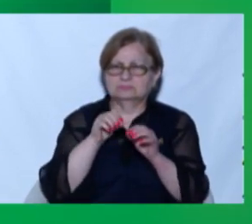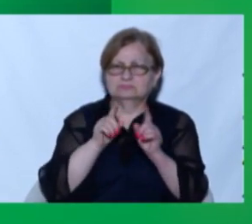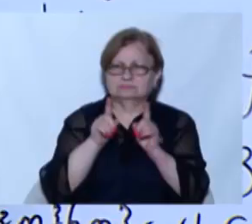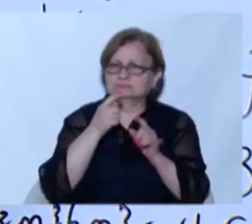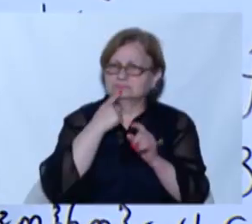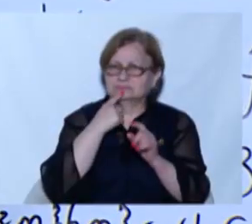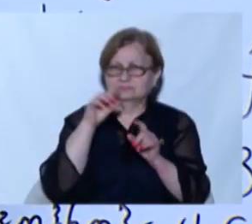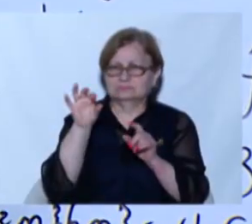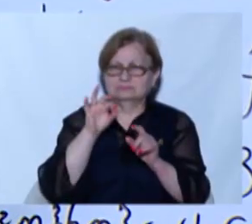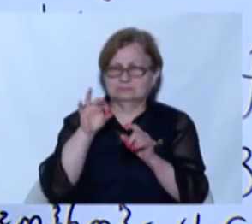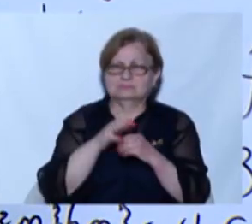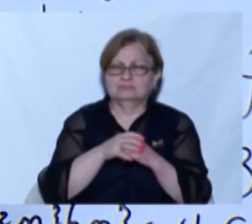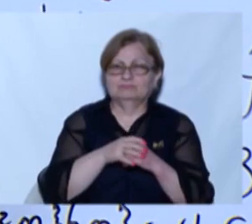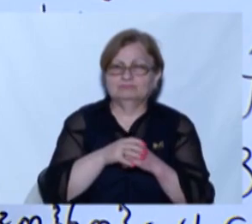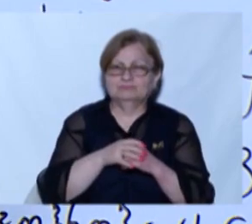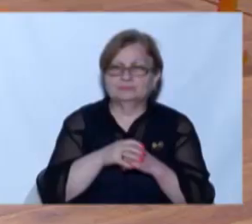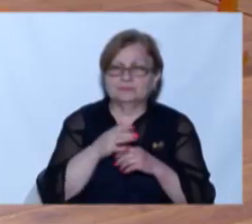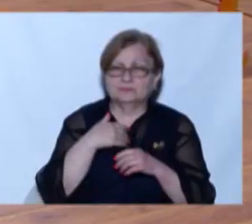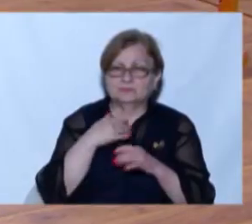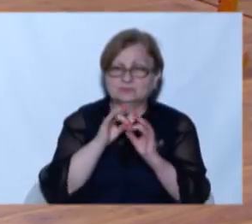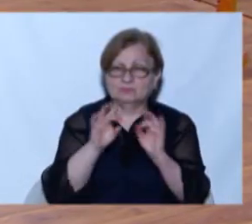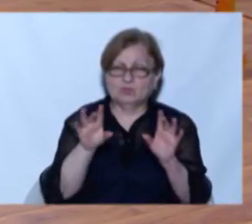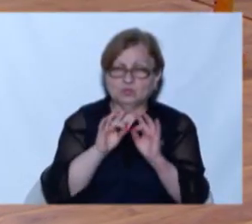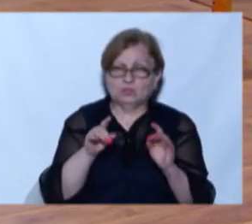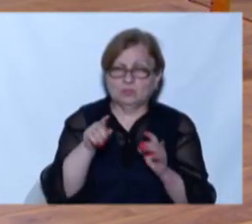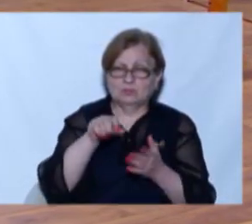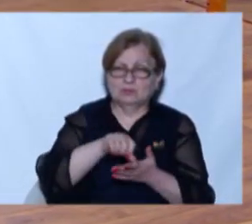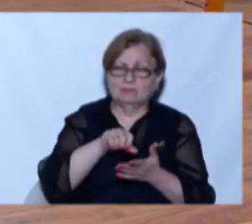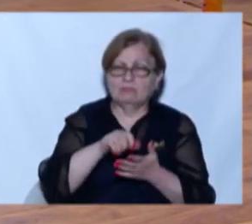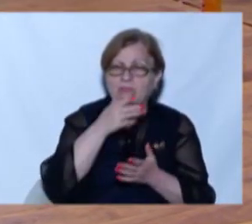ღეროები აქვს. და აი ჩვენი მოთხრობის გმირიც,